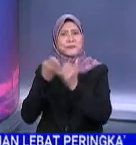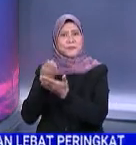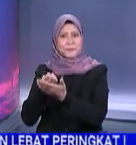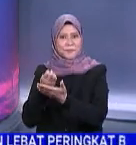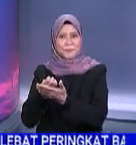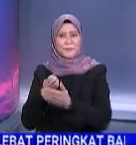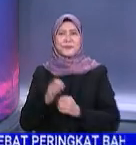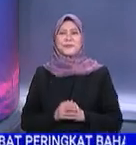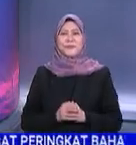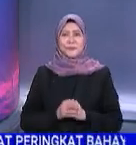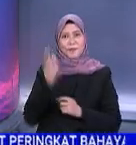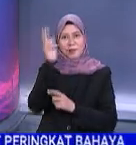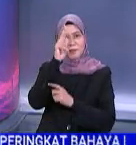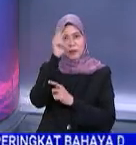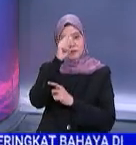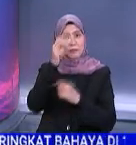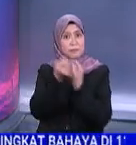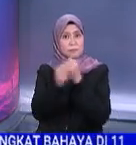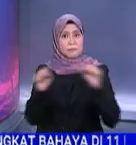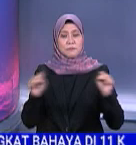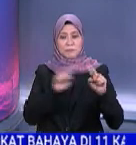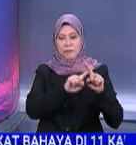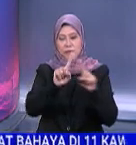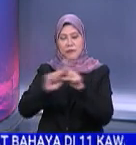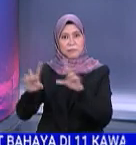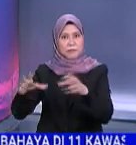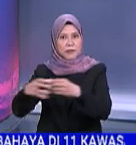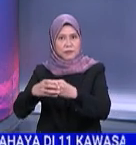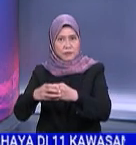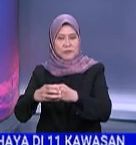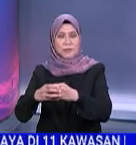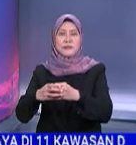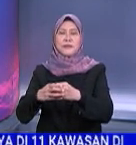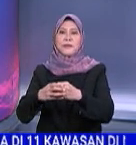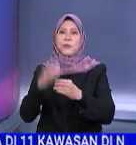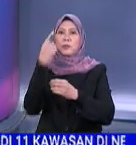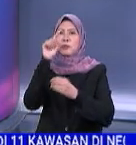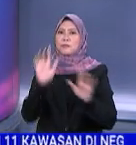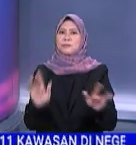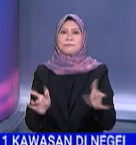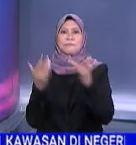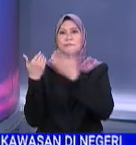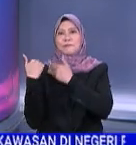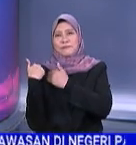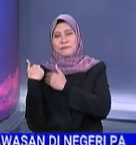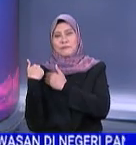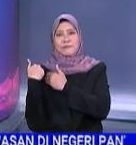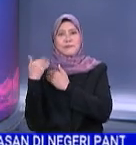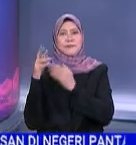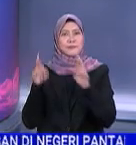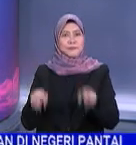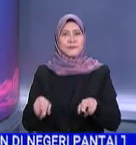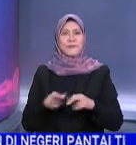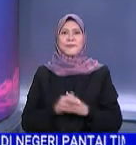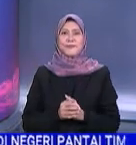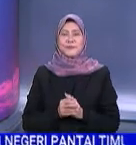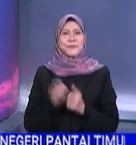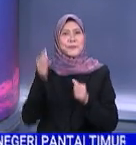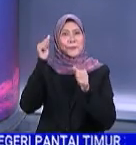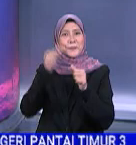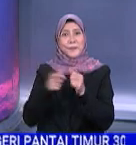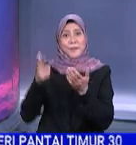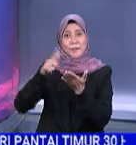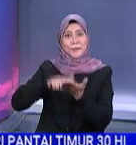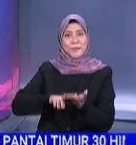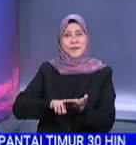ekonomi. Justru, kerajaan telah menyediakan pelbagai pakej ransangan untuk ringankan beban ditanggung rakyat. Ya, ikuti imbasan